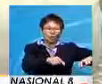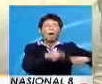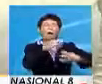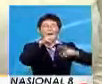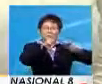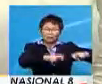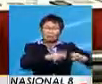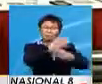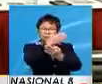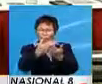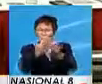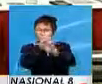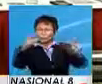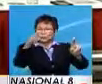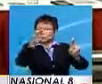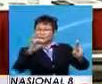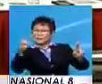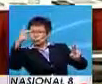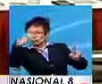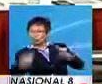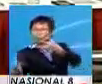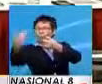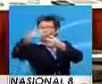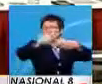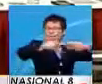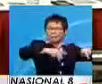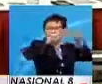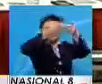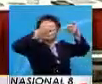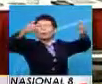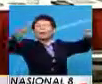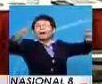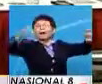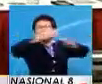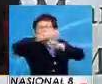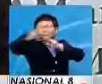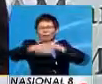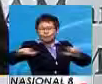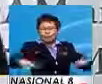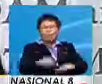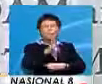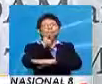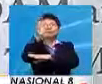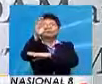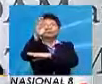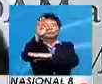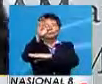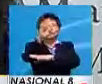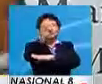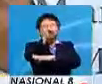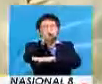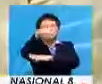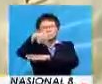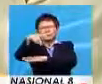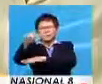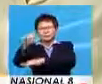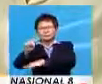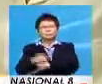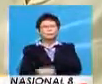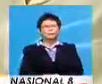sebahagian persediaan persatuan untuk memasuki pasaran terbuka selepas pelaksanaan perjanjian perkongsian transpasifik